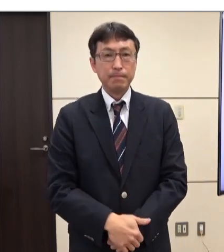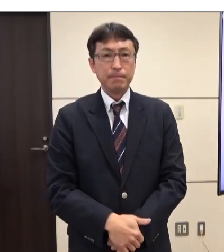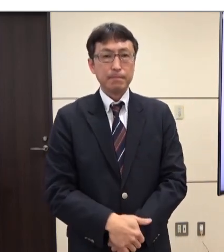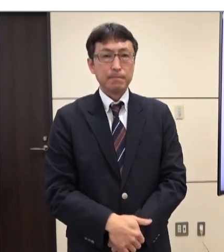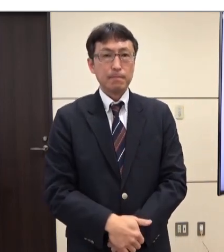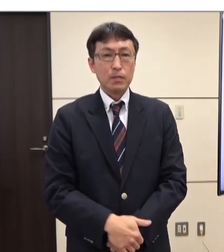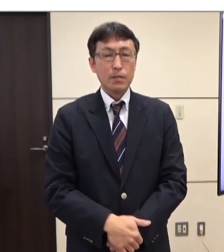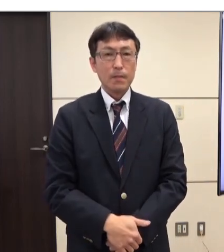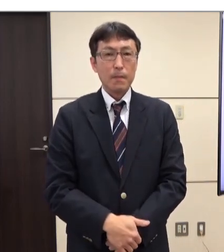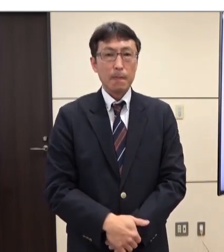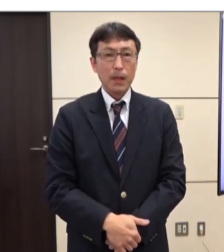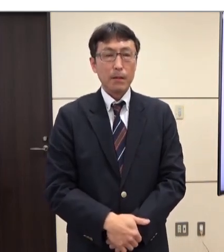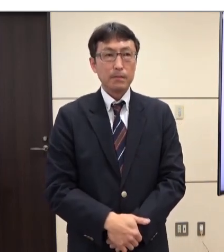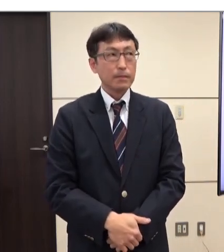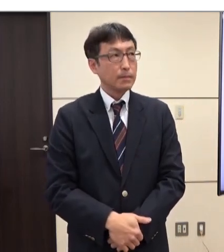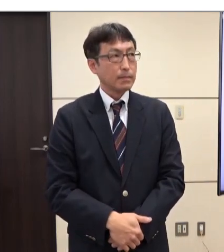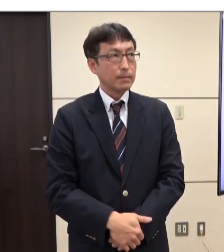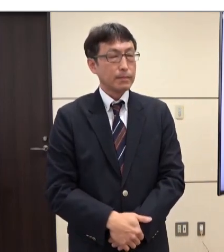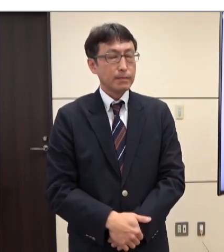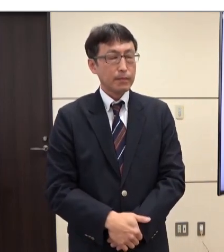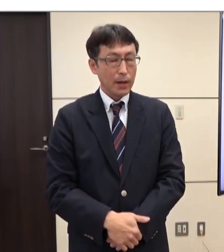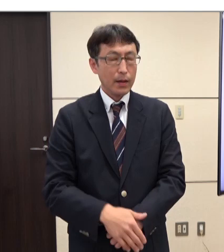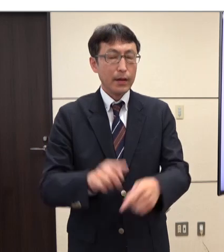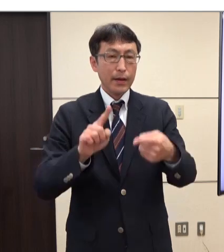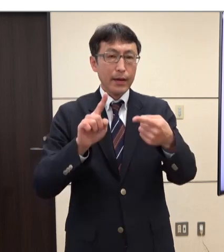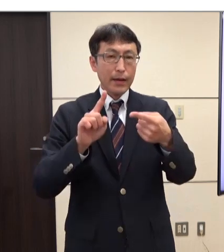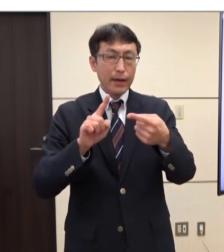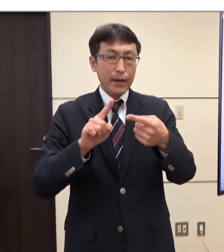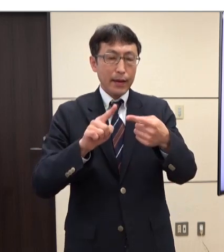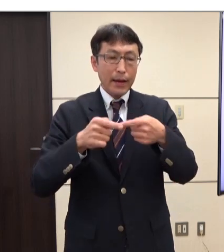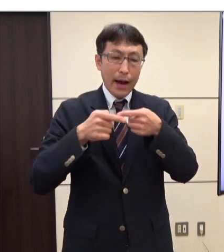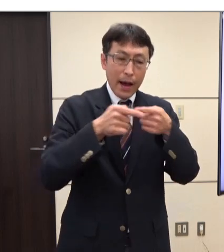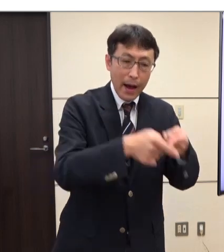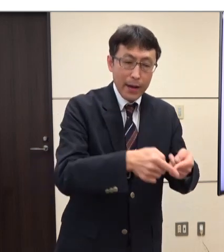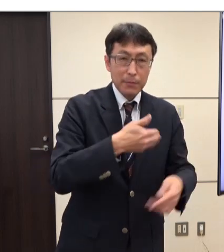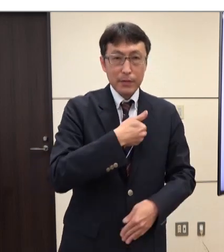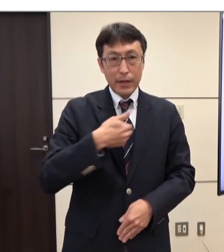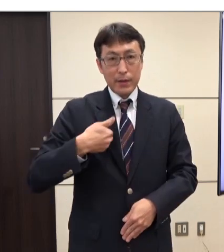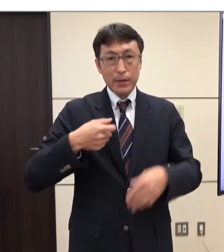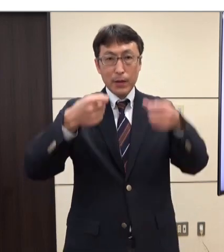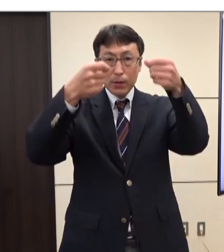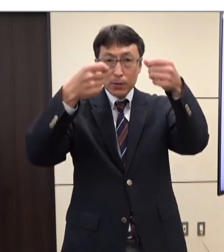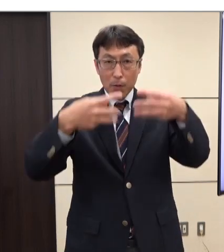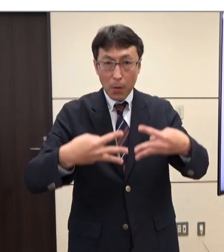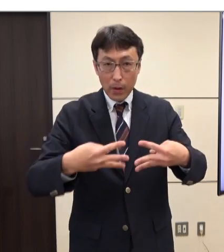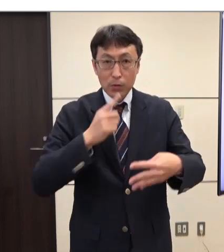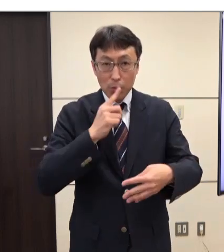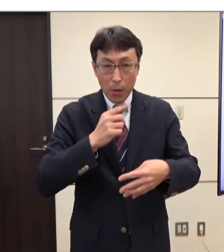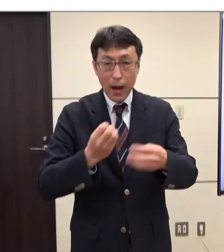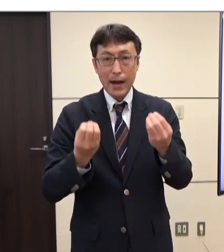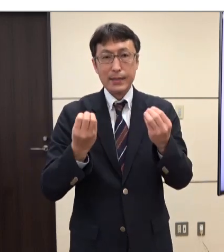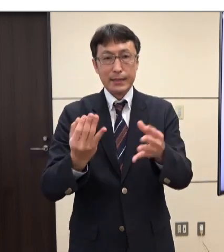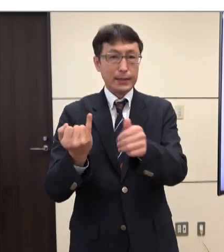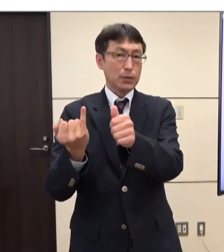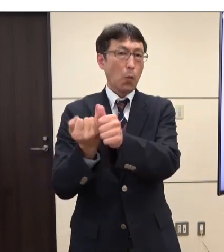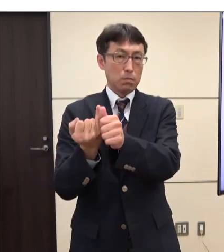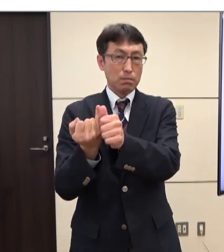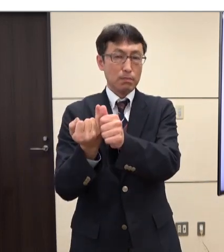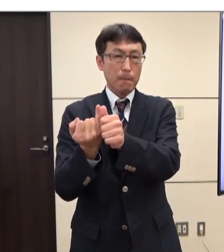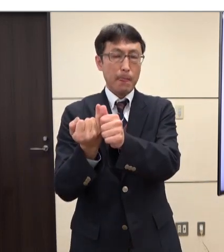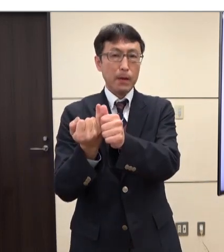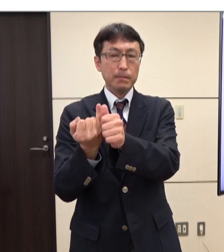で、対象になるのはですね、まず入居資格として、一つは新婚世帯です。まあ、こち